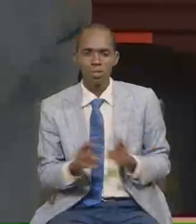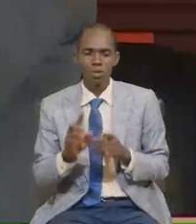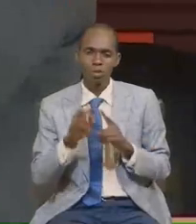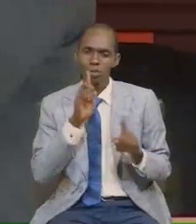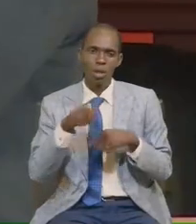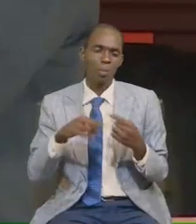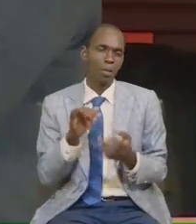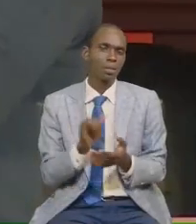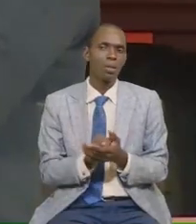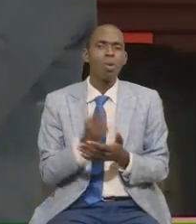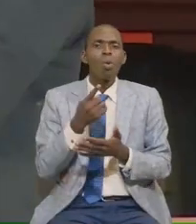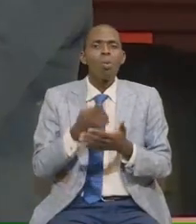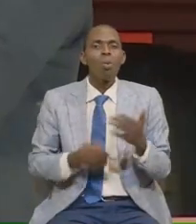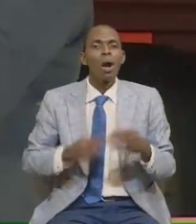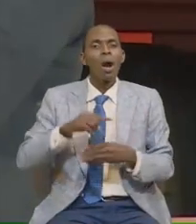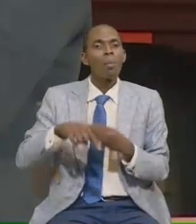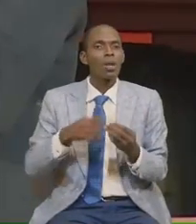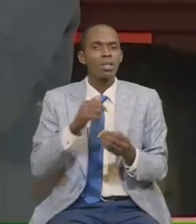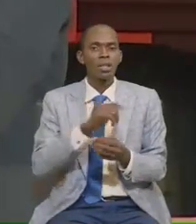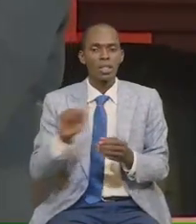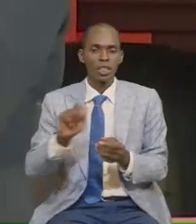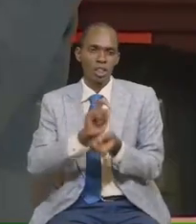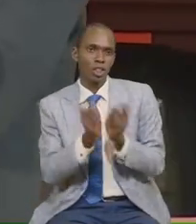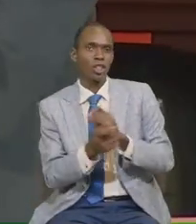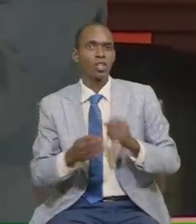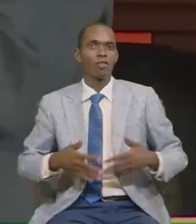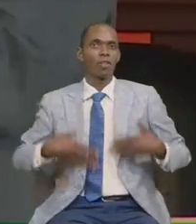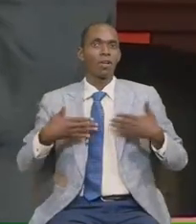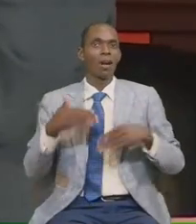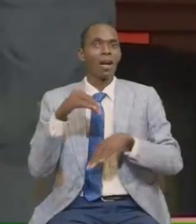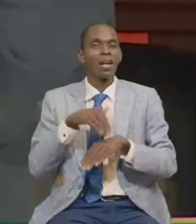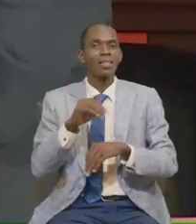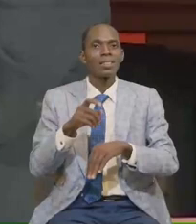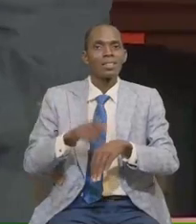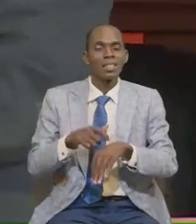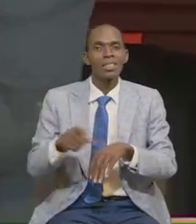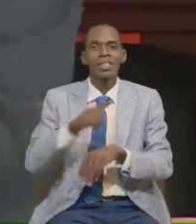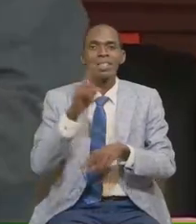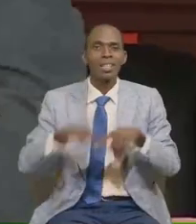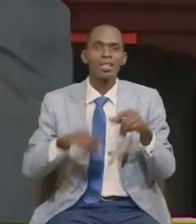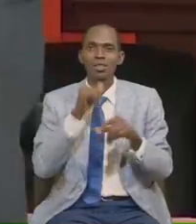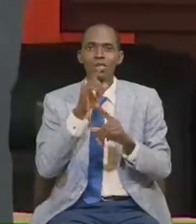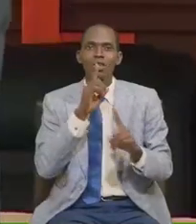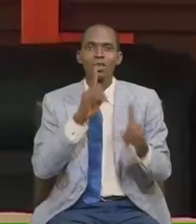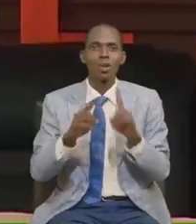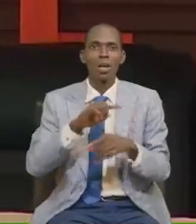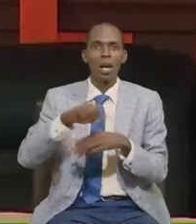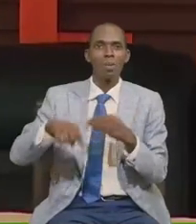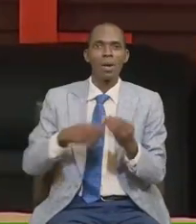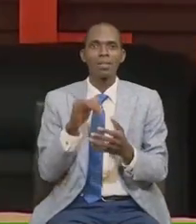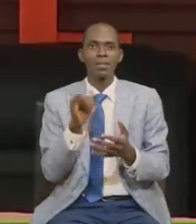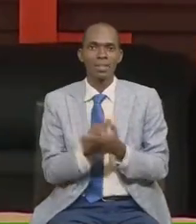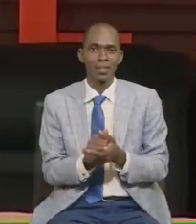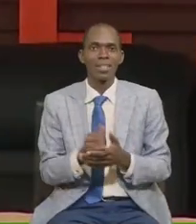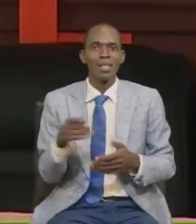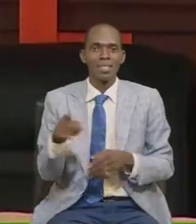Et le changement de vie, à un moment donné, ils ne peuvent pas en parler, mais ils font profession de connaître